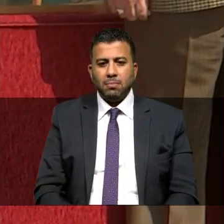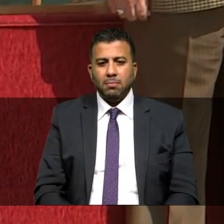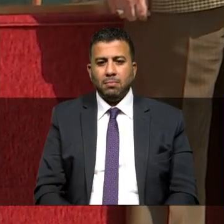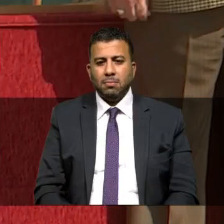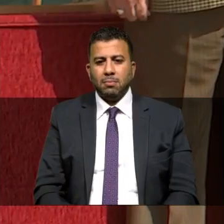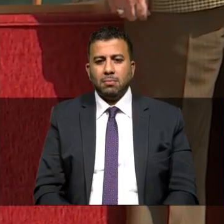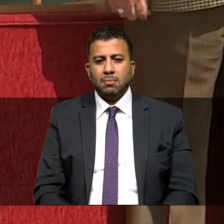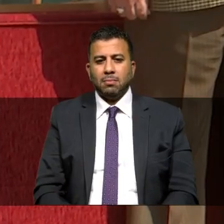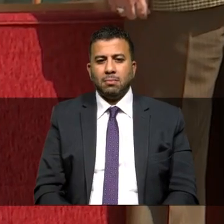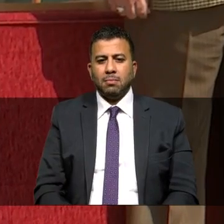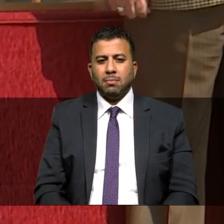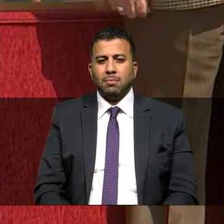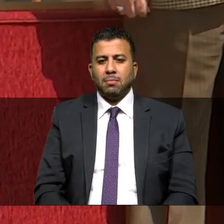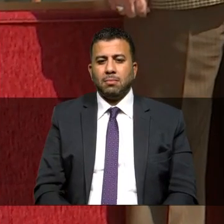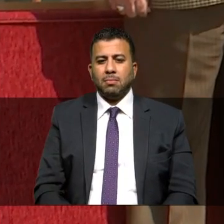وبدايد